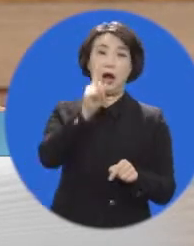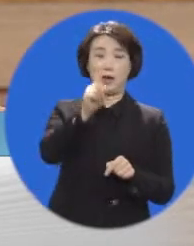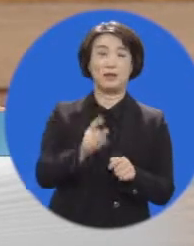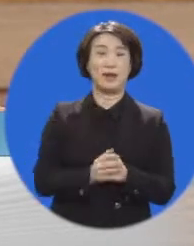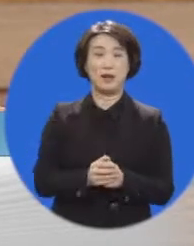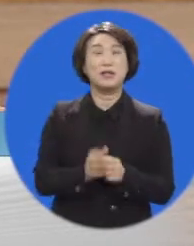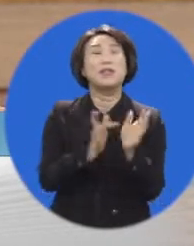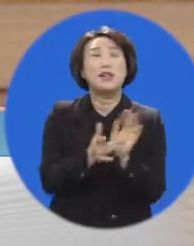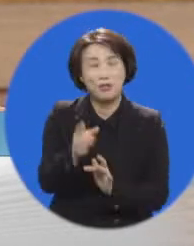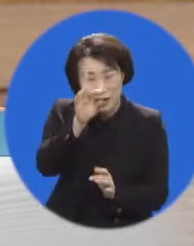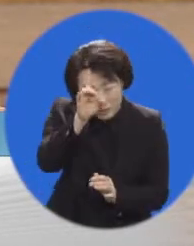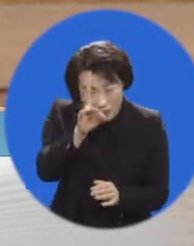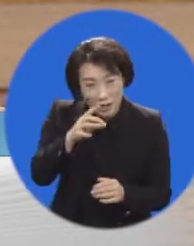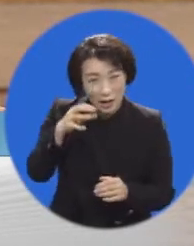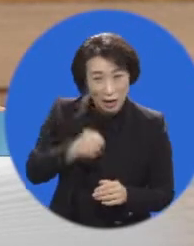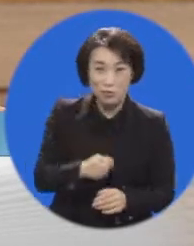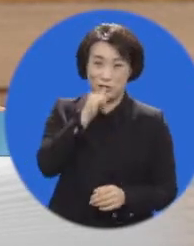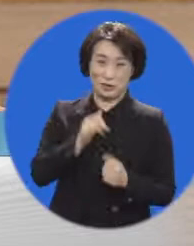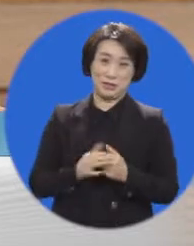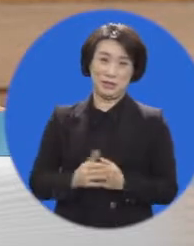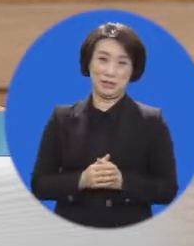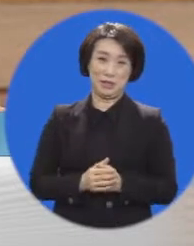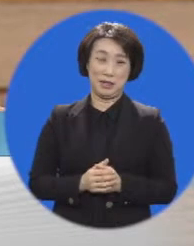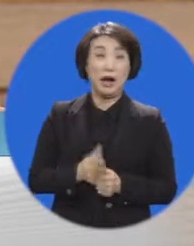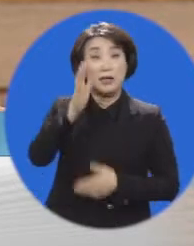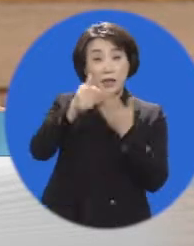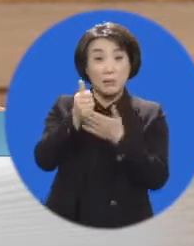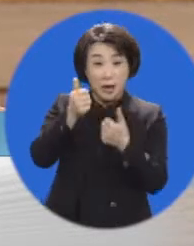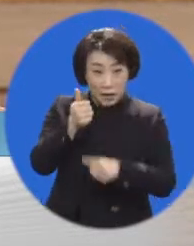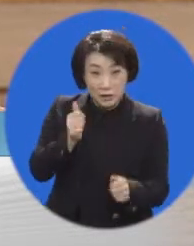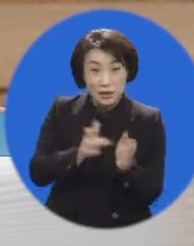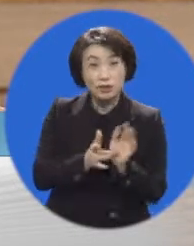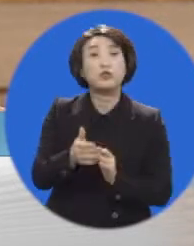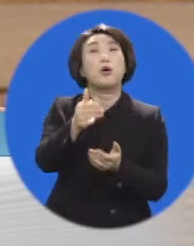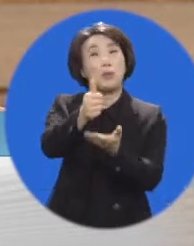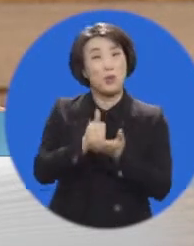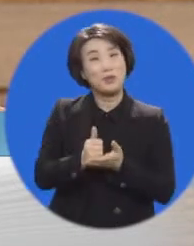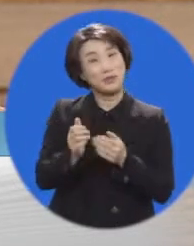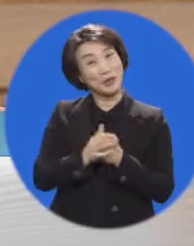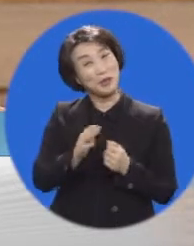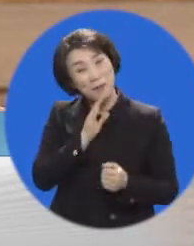문 예수였다 이 말입니다. 하나님의 아들이었다 이 말입니다. 신분이